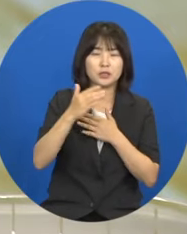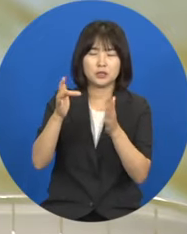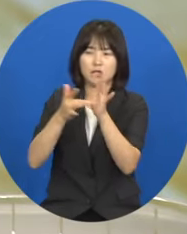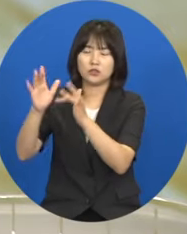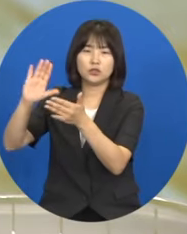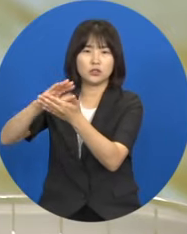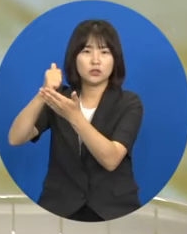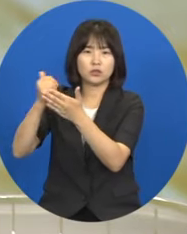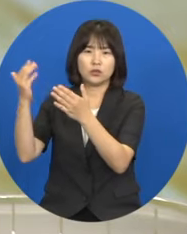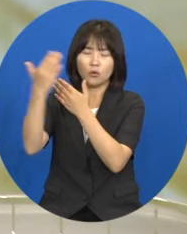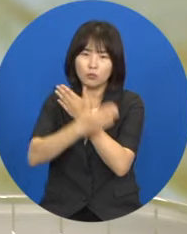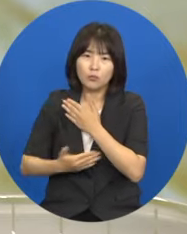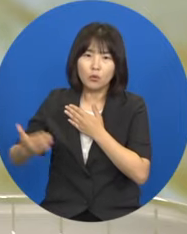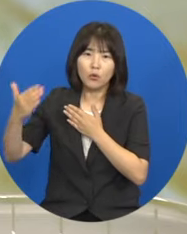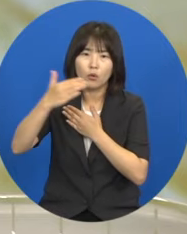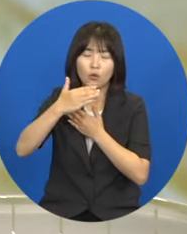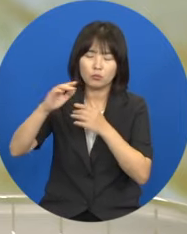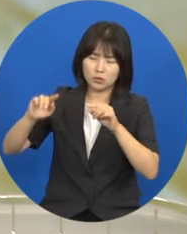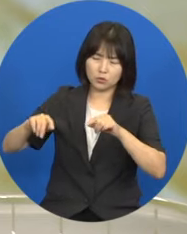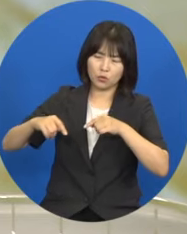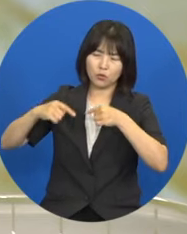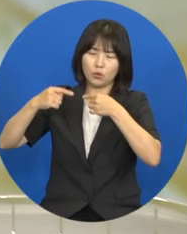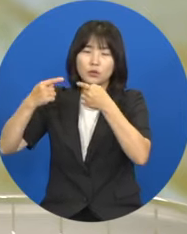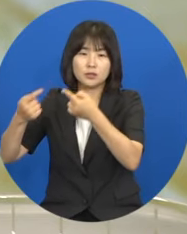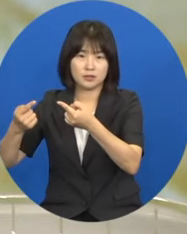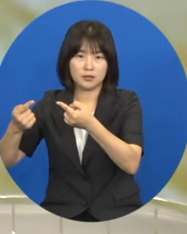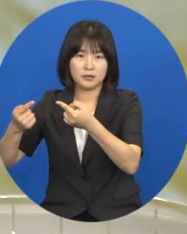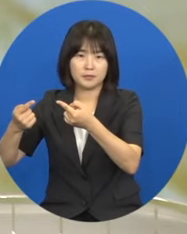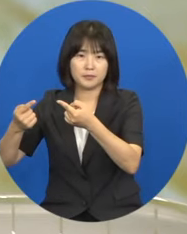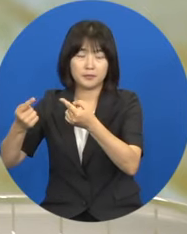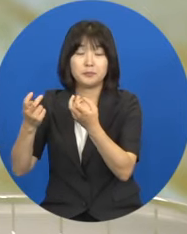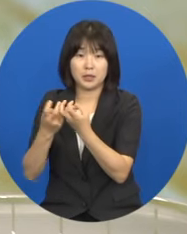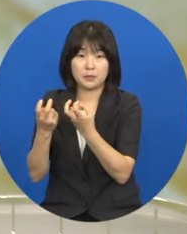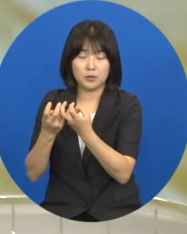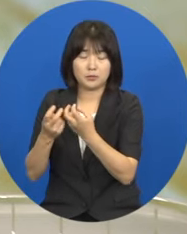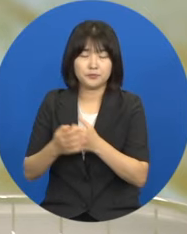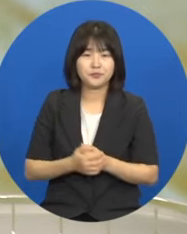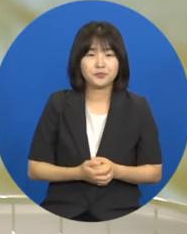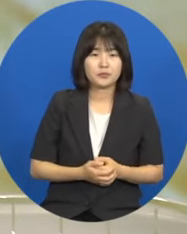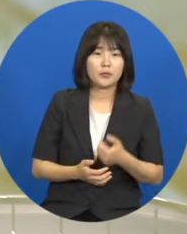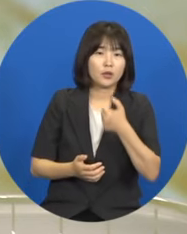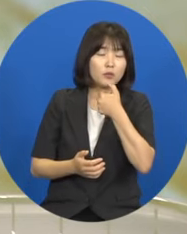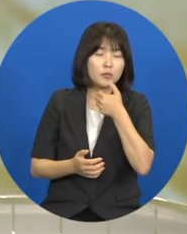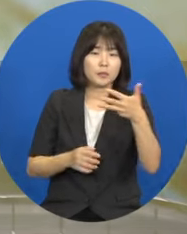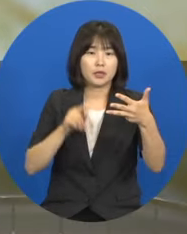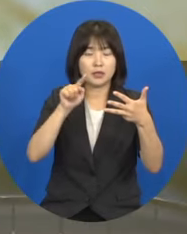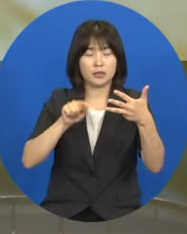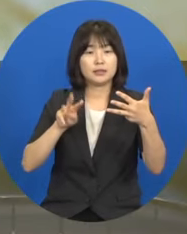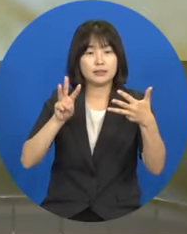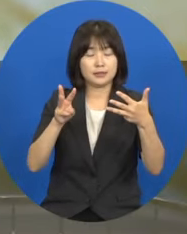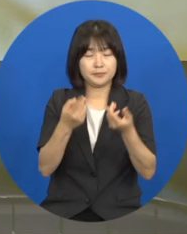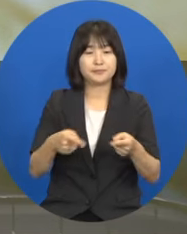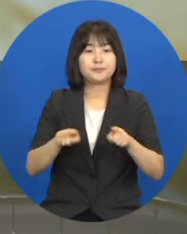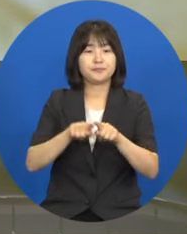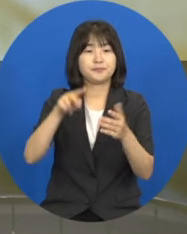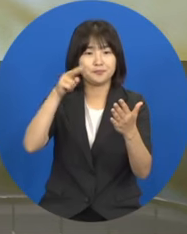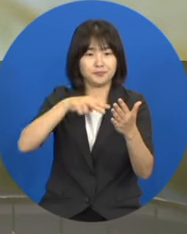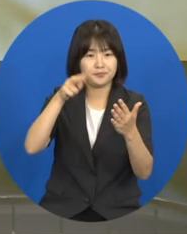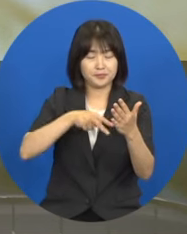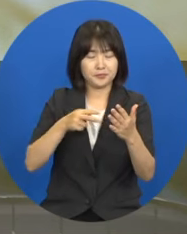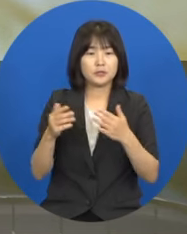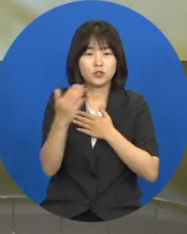몸에 동참하게 하십니다. 여러분, 우리 로마서 8장 3절을 함께